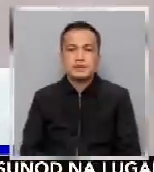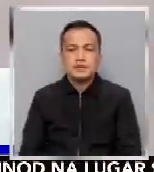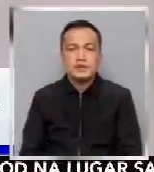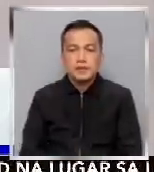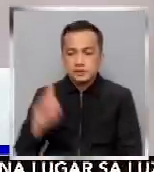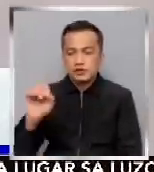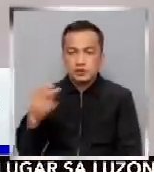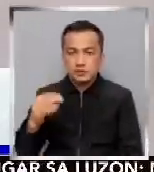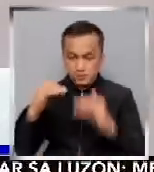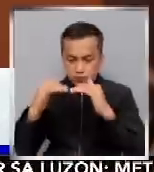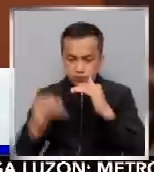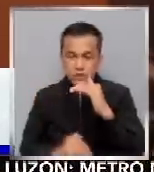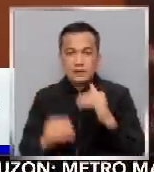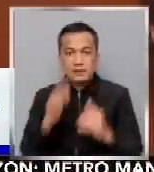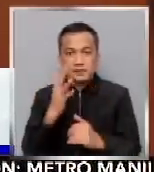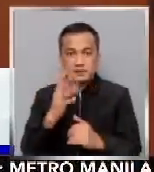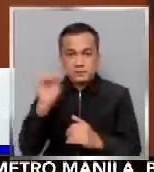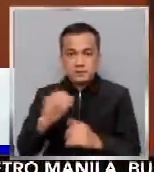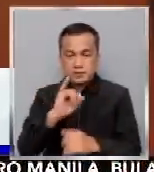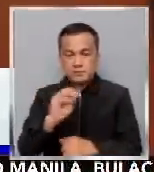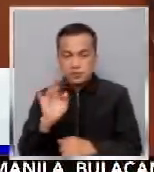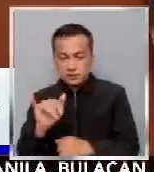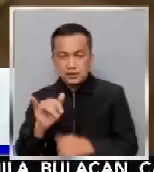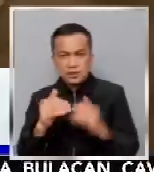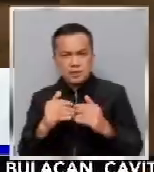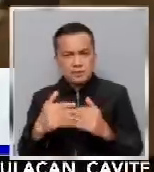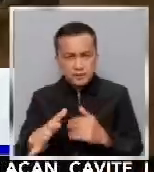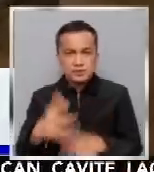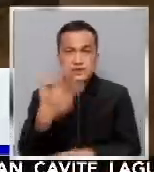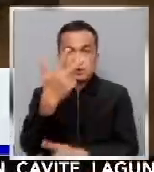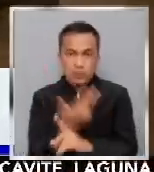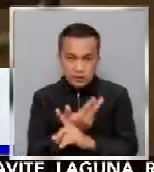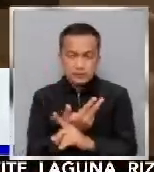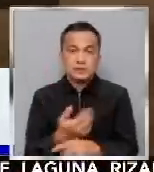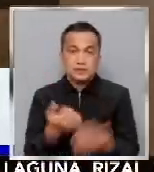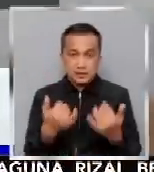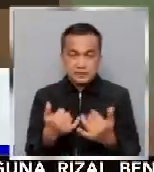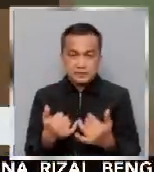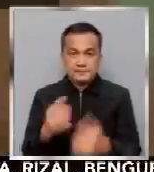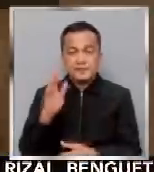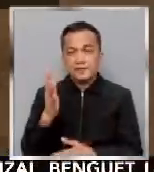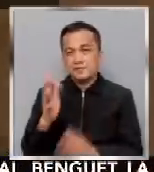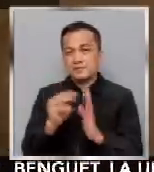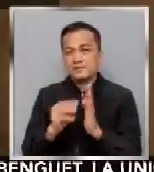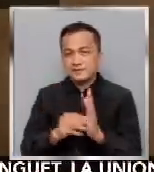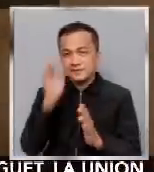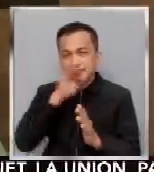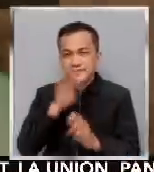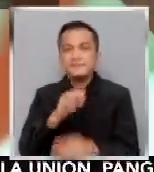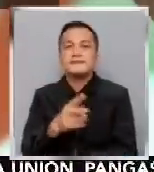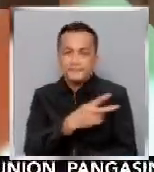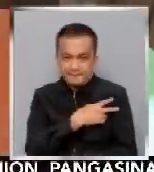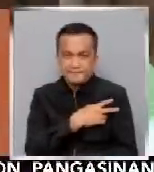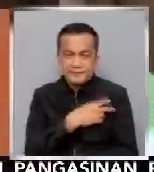ng hanggang 50% ang immunity pagkalampas ng 3 buwan. Sa ngayon, mahigit 50 million ng mga Pilipinong fully vaccinated noong